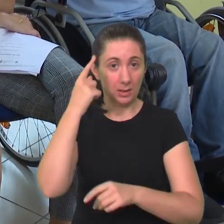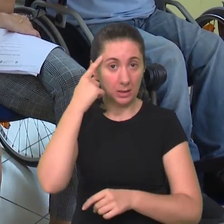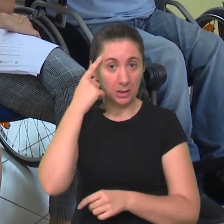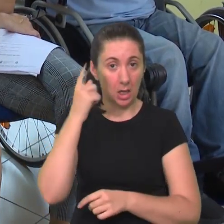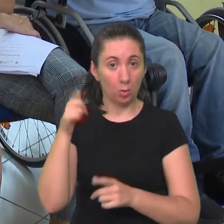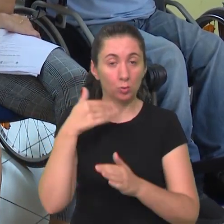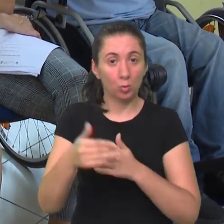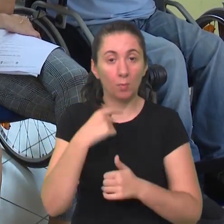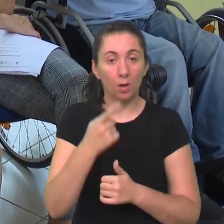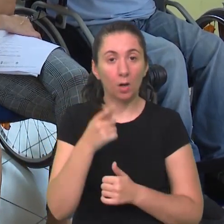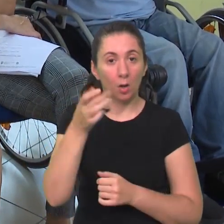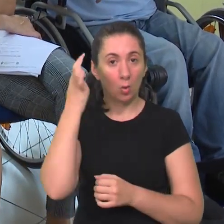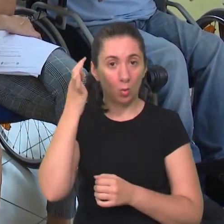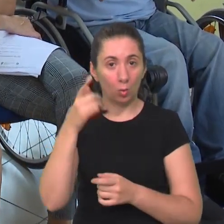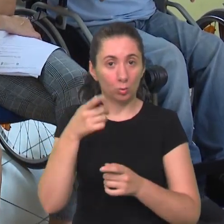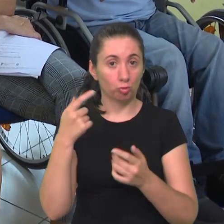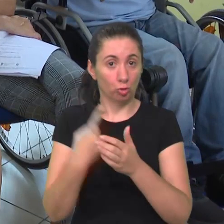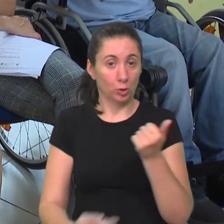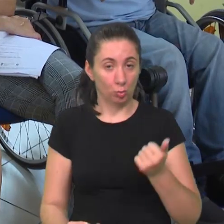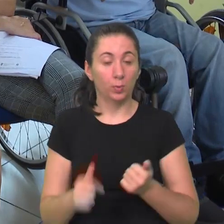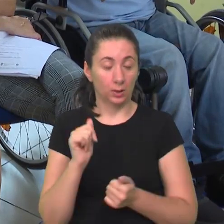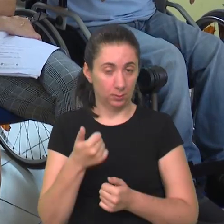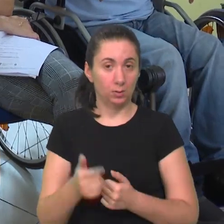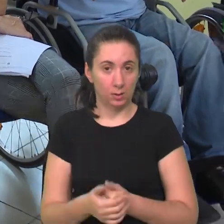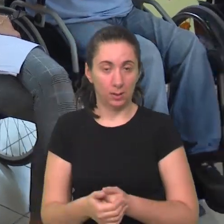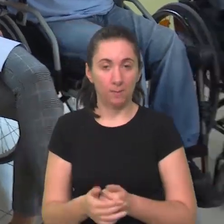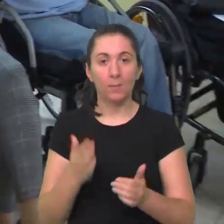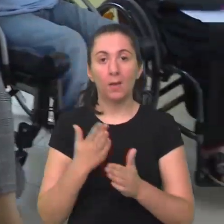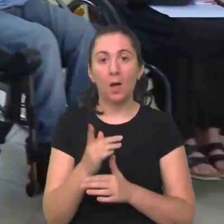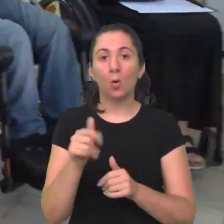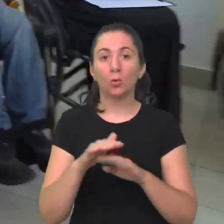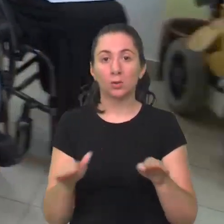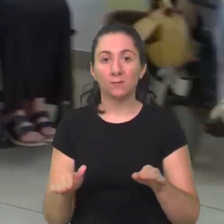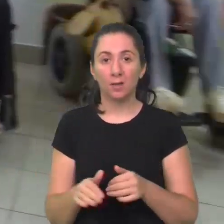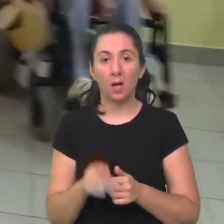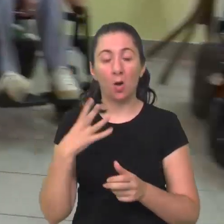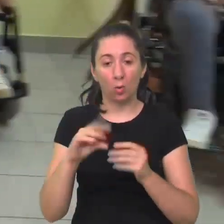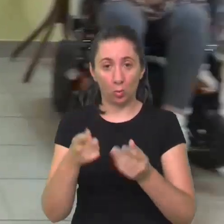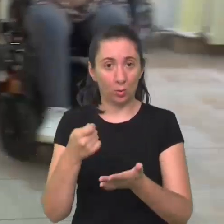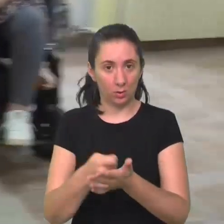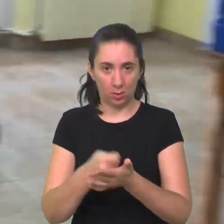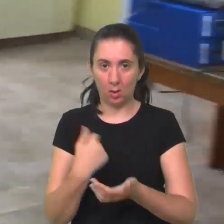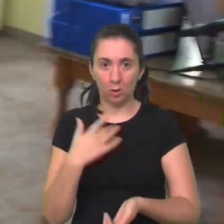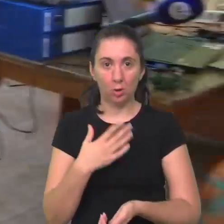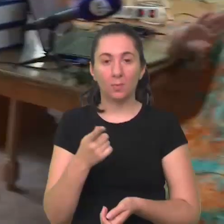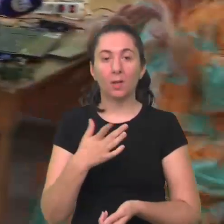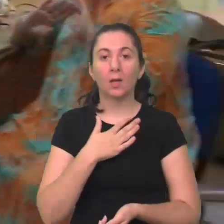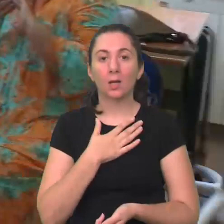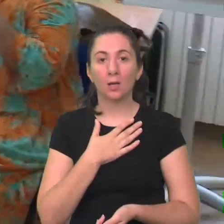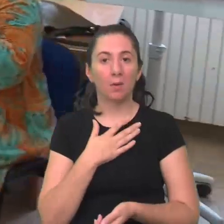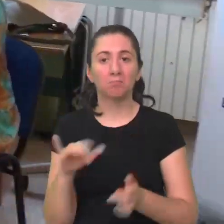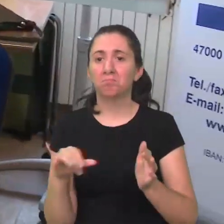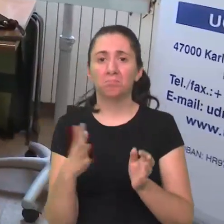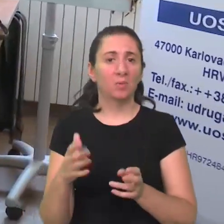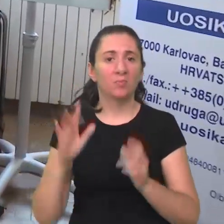ćete tu kosu izgubiti. Evo, ako je to sve i ako je to cijena, ja vam želim da imate ono,